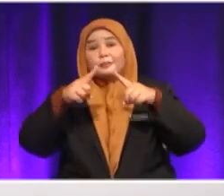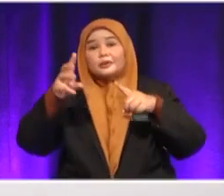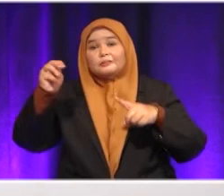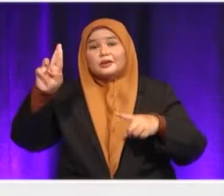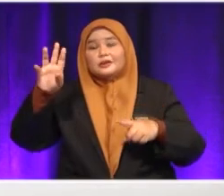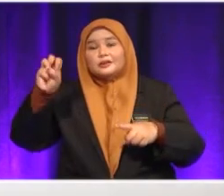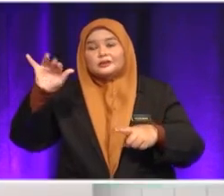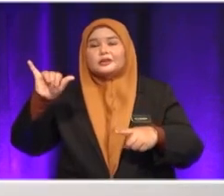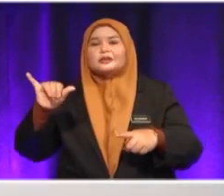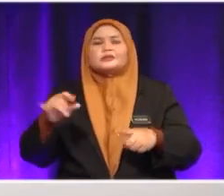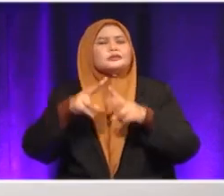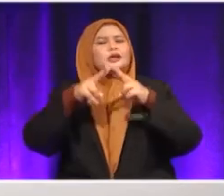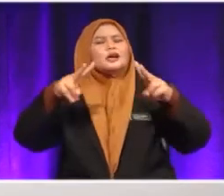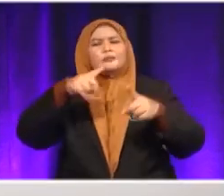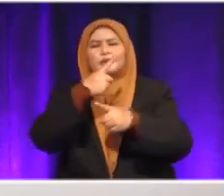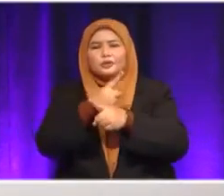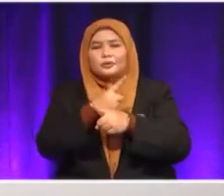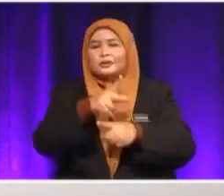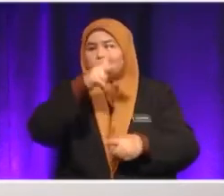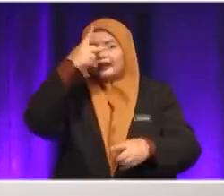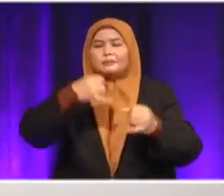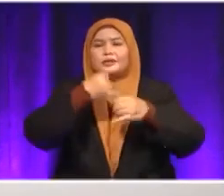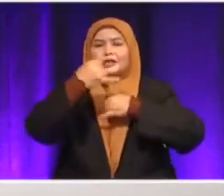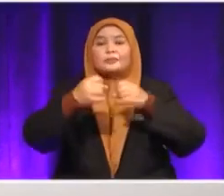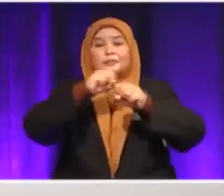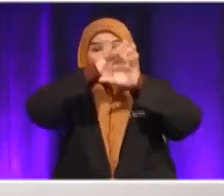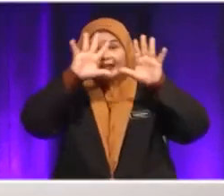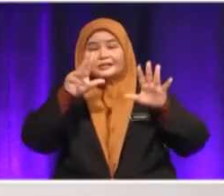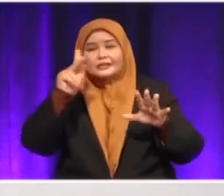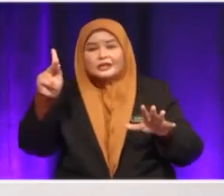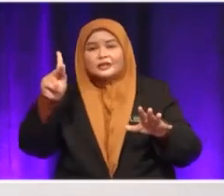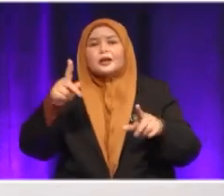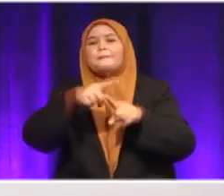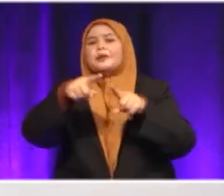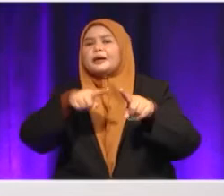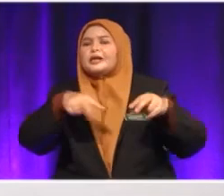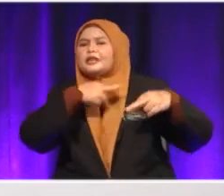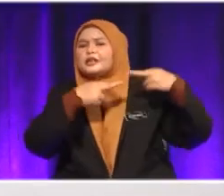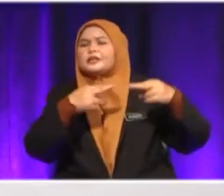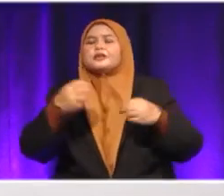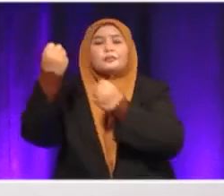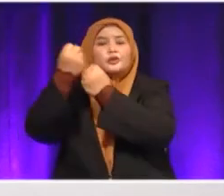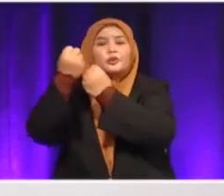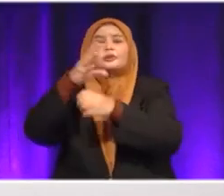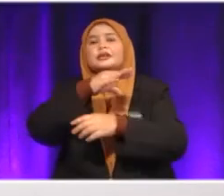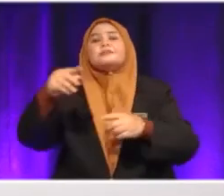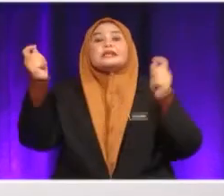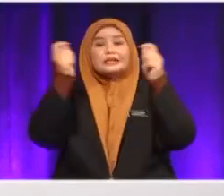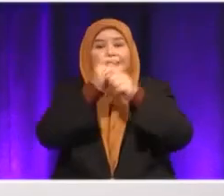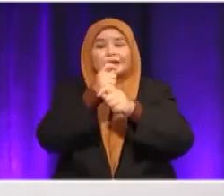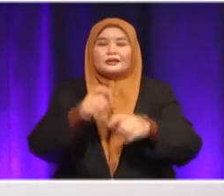sangat tepat karena Masha berjaya menjelaskan pepagariasi menyokong menentang